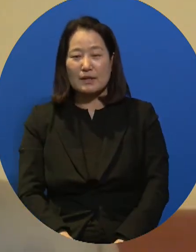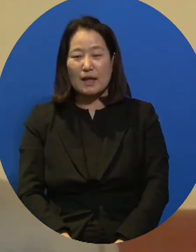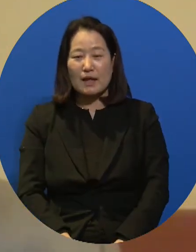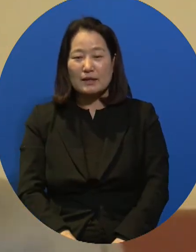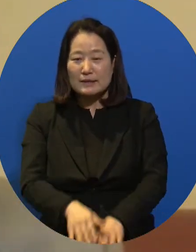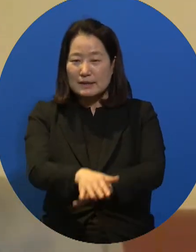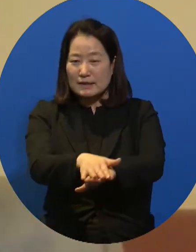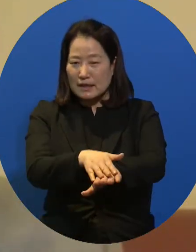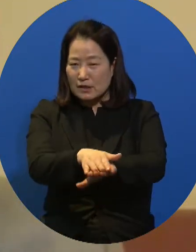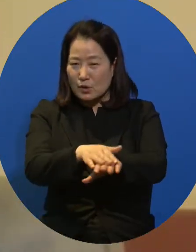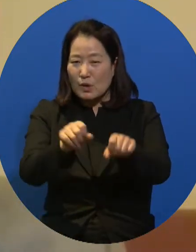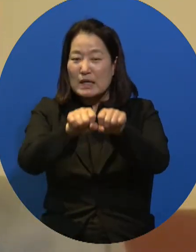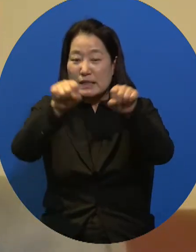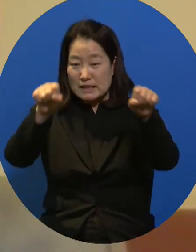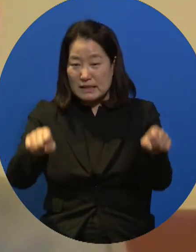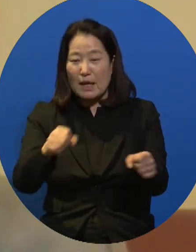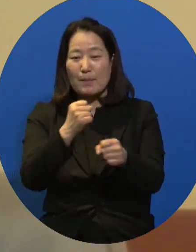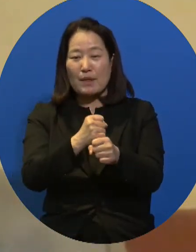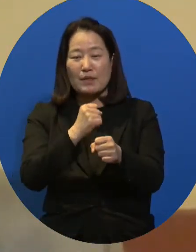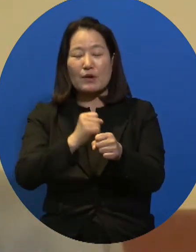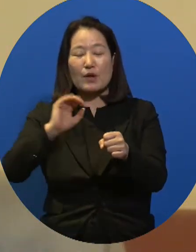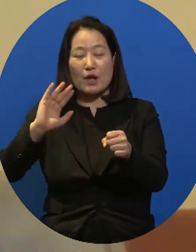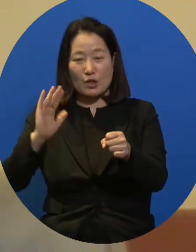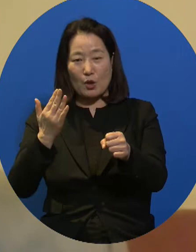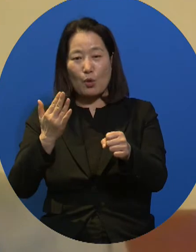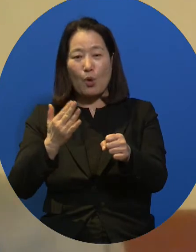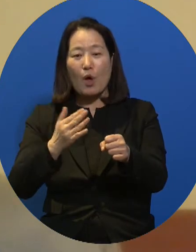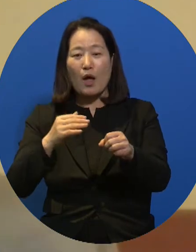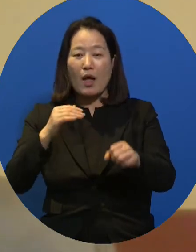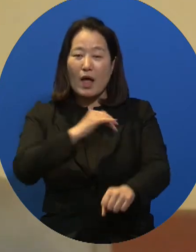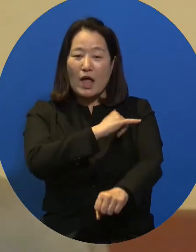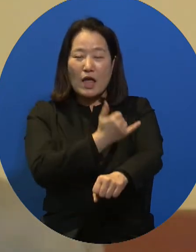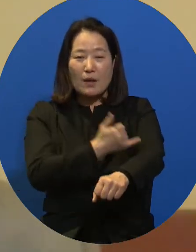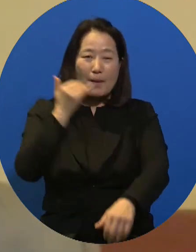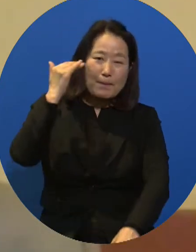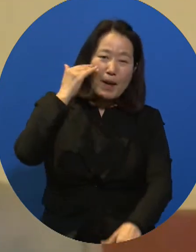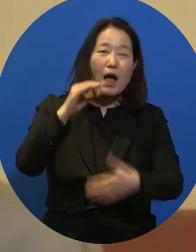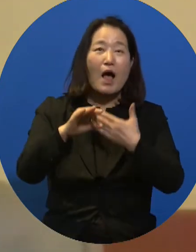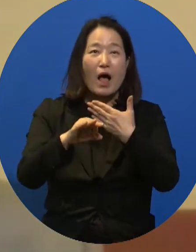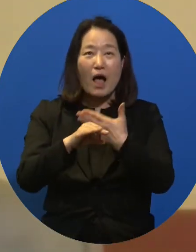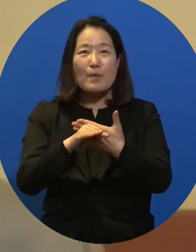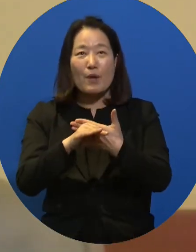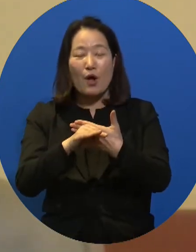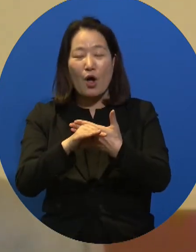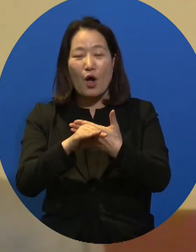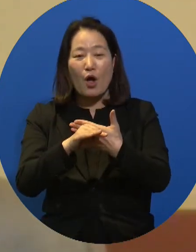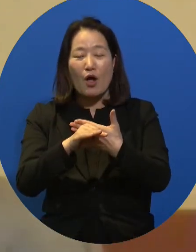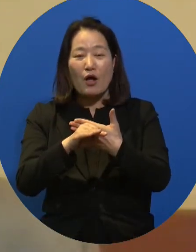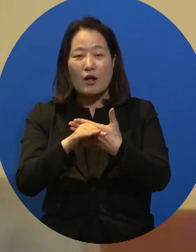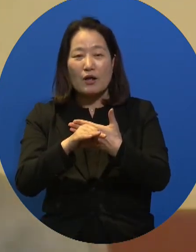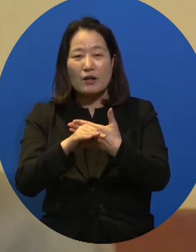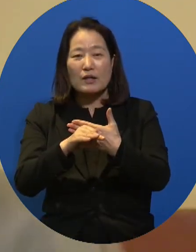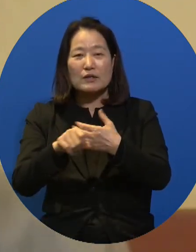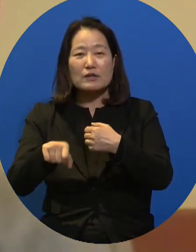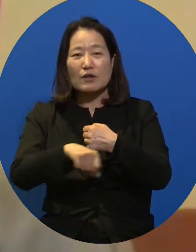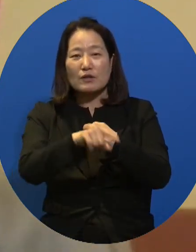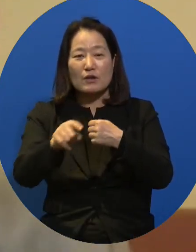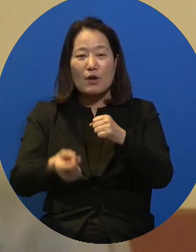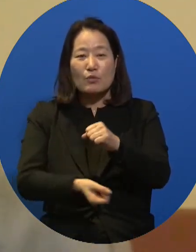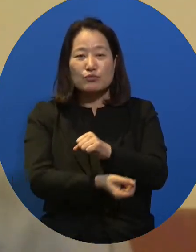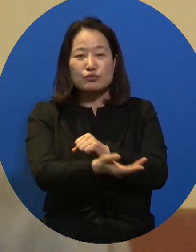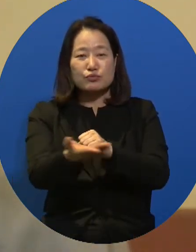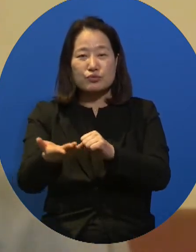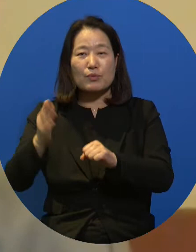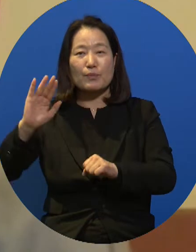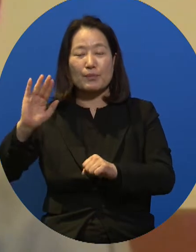구조적인 인권의 침해가 있을 때 이를 널리 알 수 있는 기회가 됩니다. 특히 한